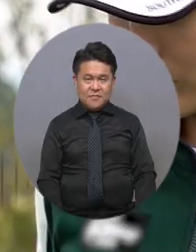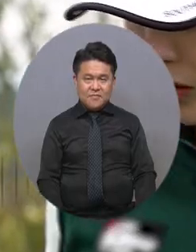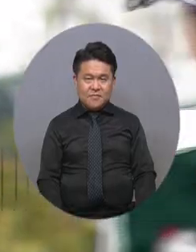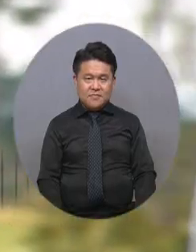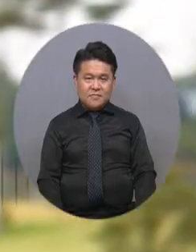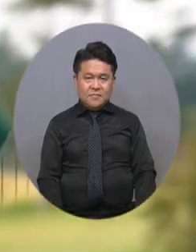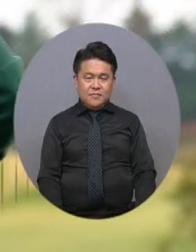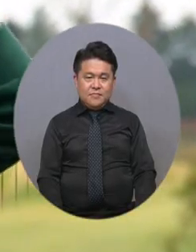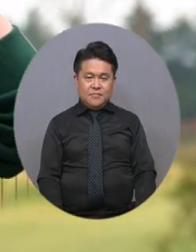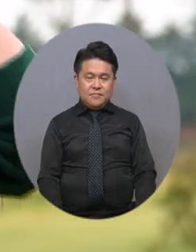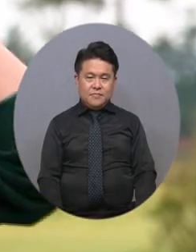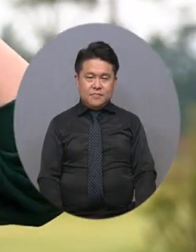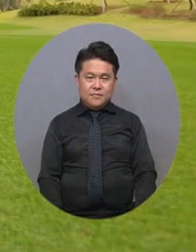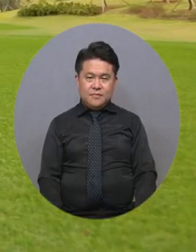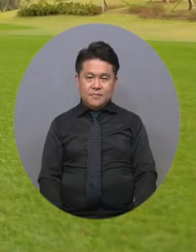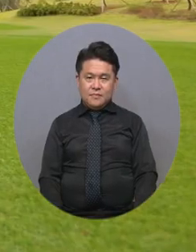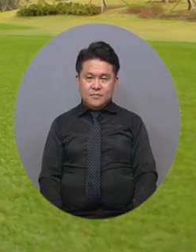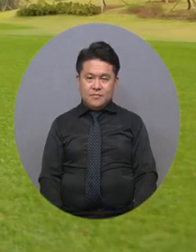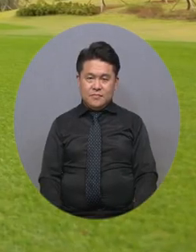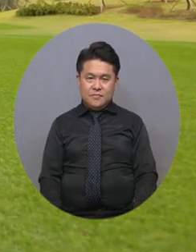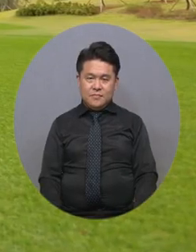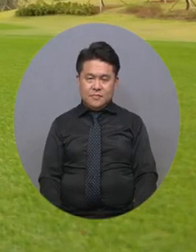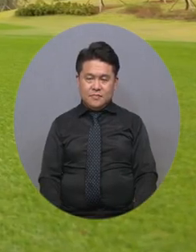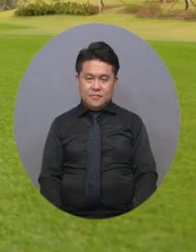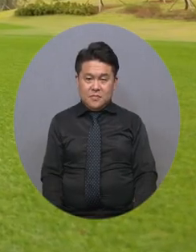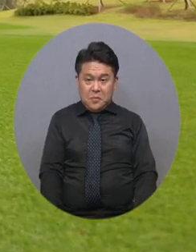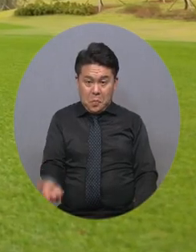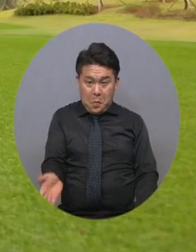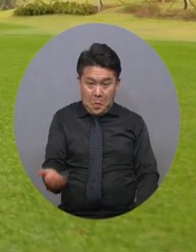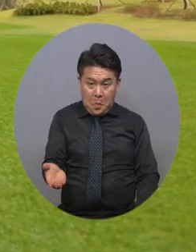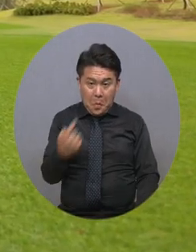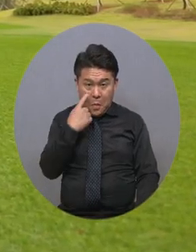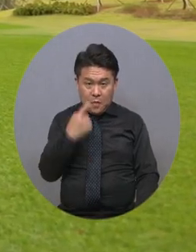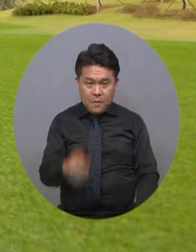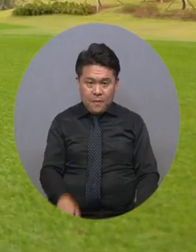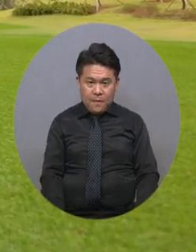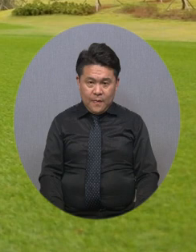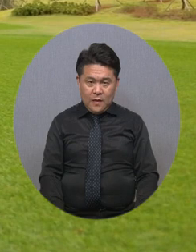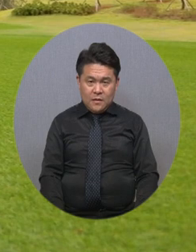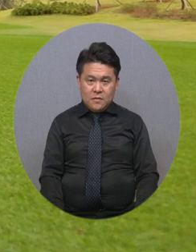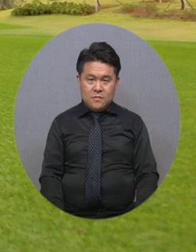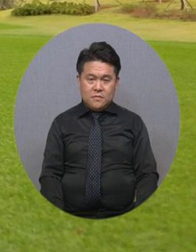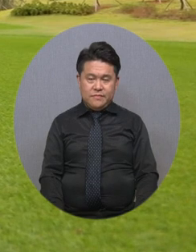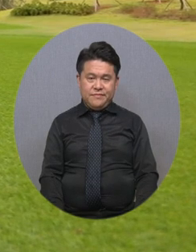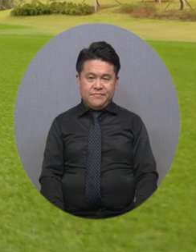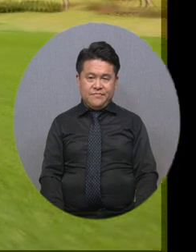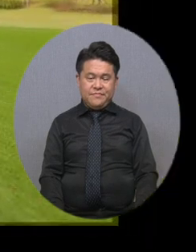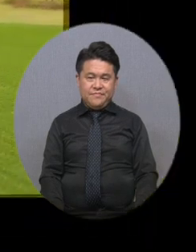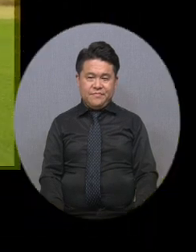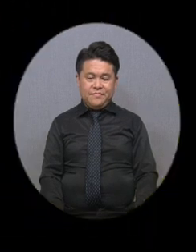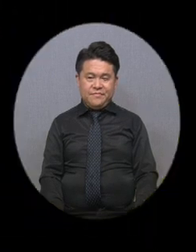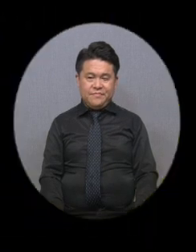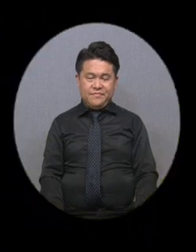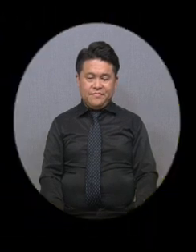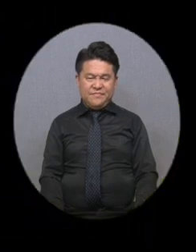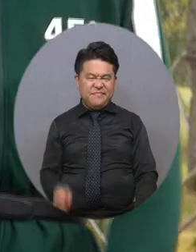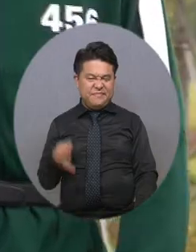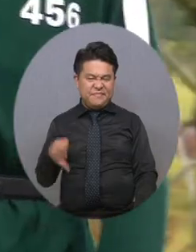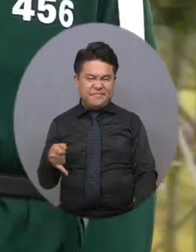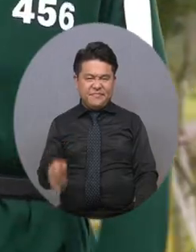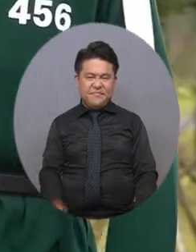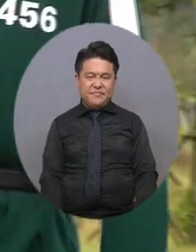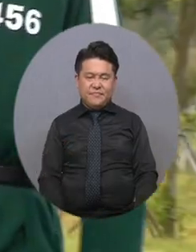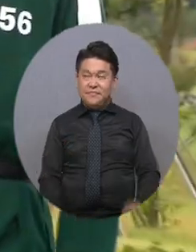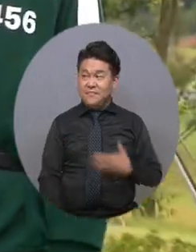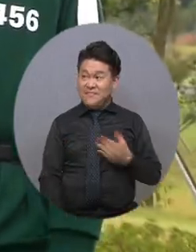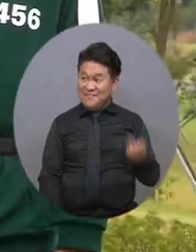이 사이트 뭐야? 아, 이랬어, 뭐. 언니 굴려, 굴려. 아, 어떻게 나와. 아, 근데 거리는 딱 맞았어.